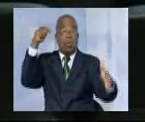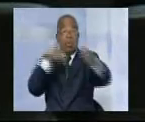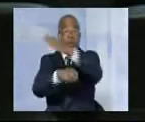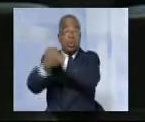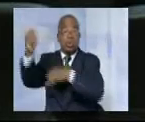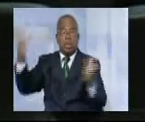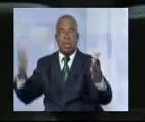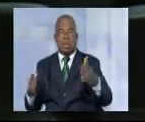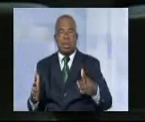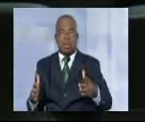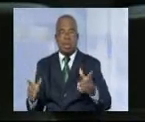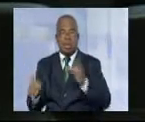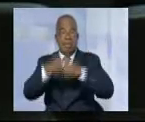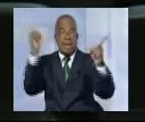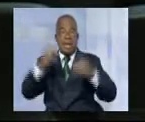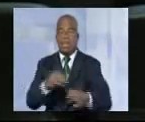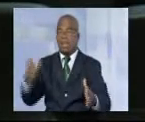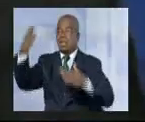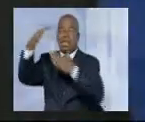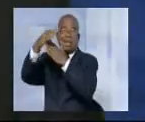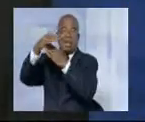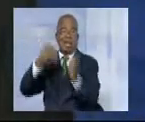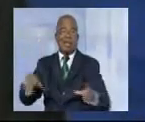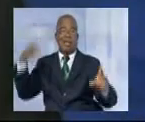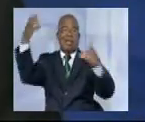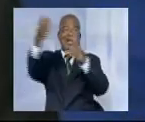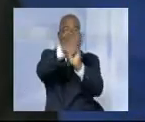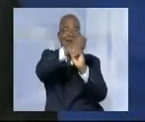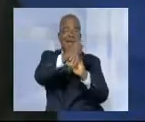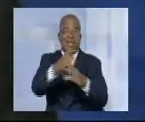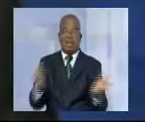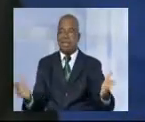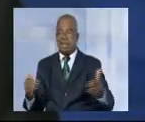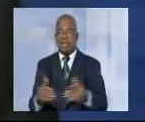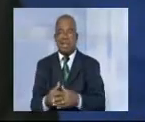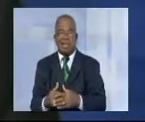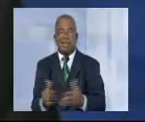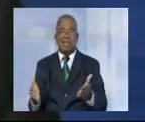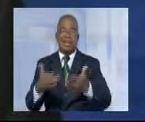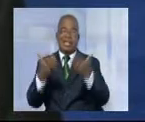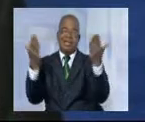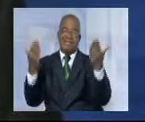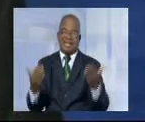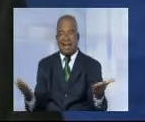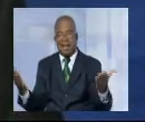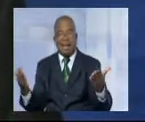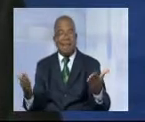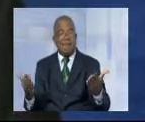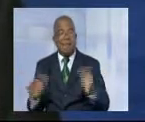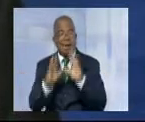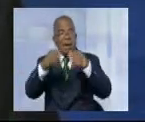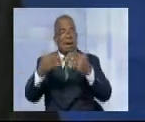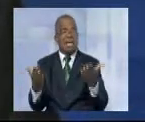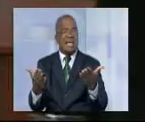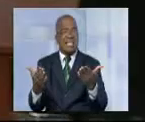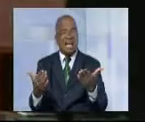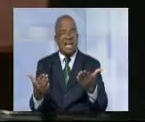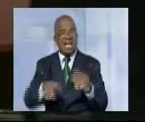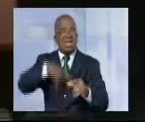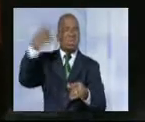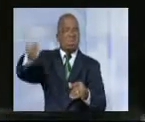d'Al-Qaïda en provenance de l'Iran. Des accusations jugées ridicules par les autorités iraniennes, elles-mêmes en guerre contre Al-Qaïda. Les